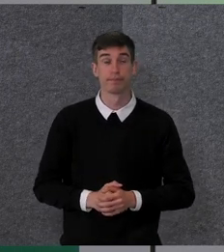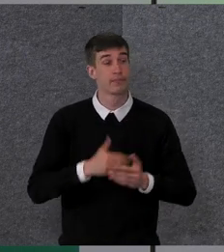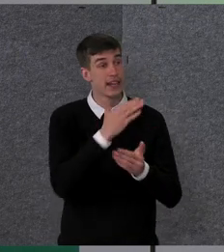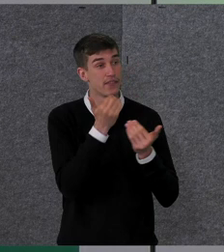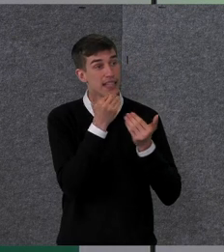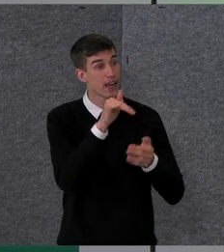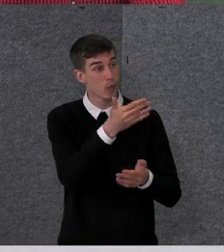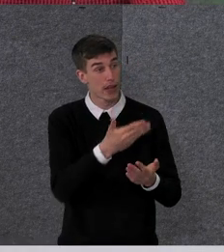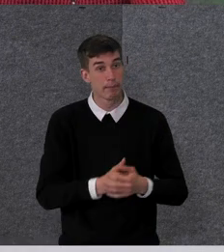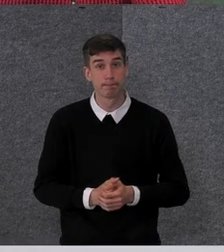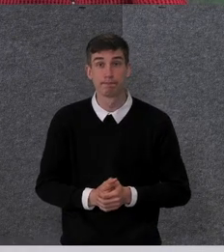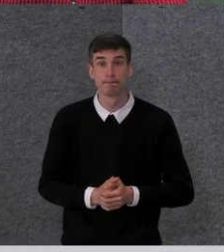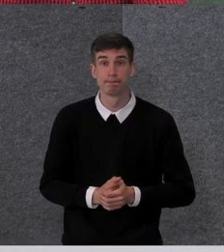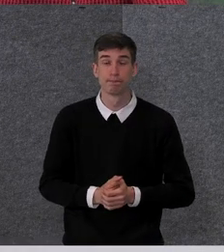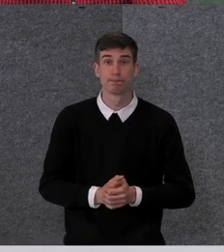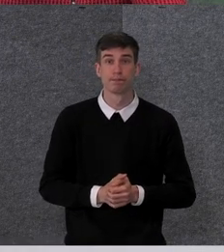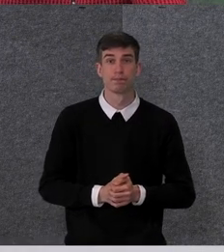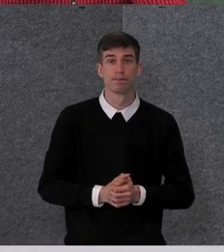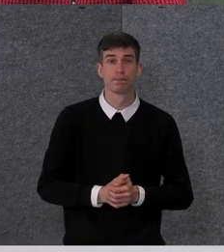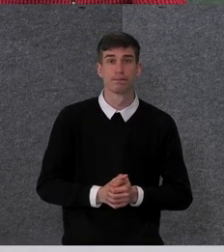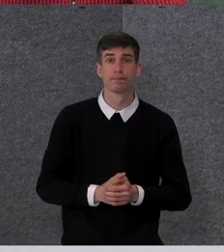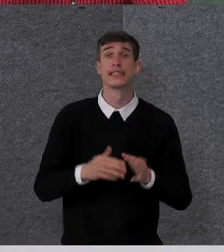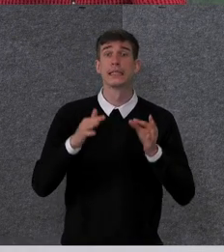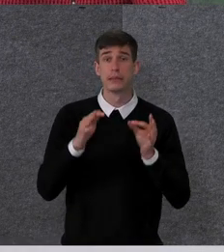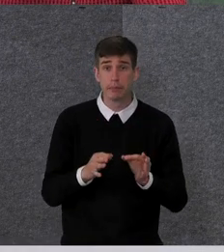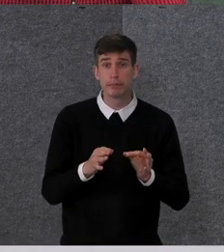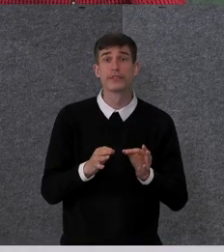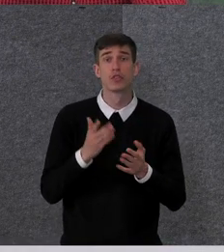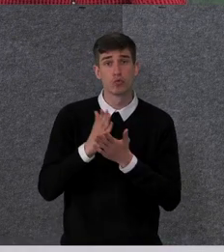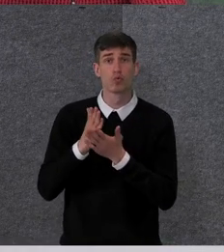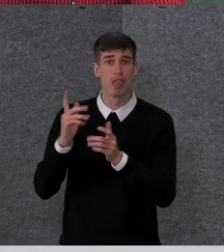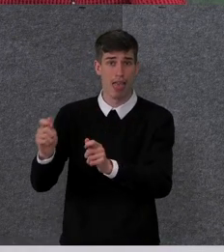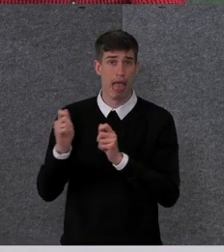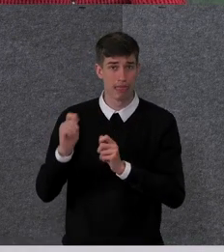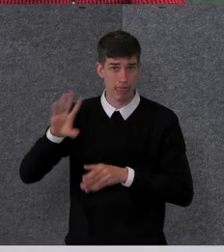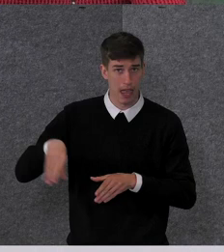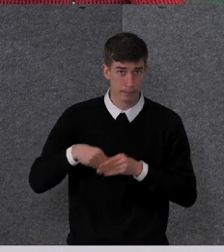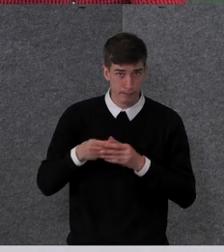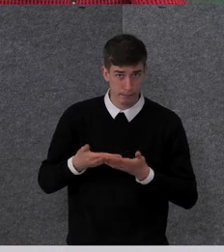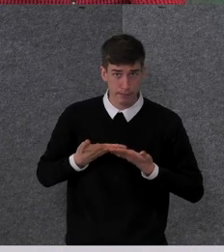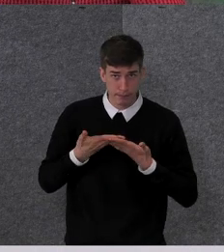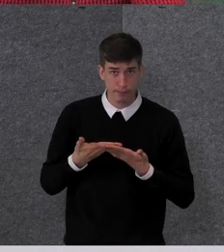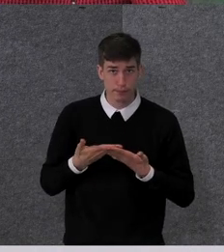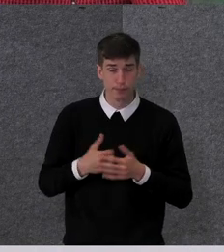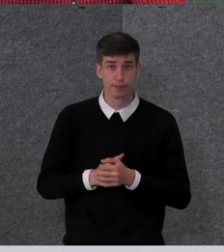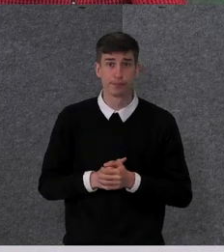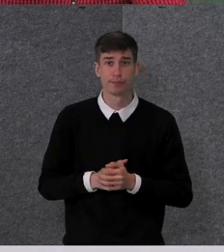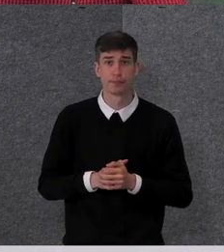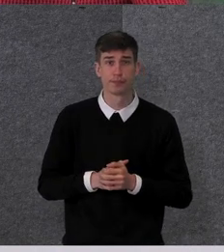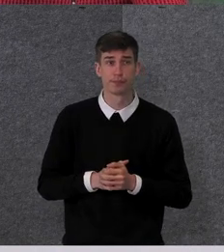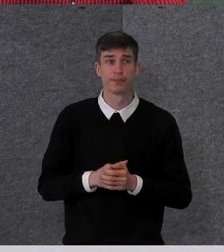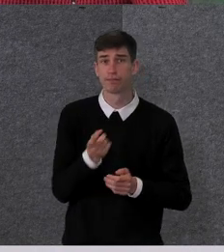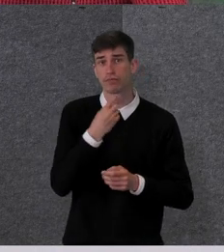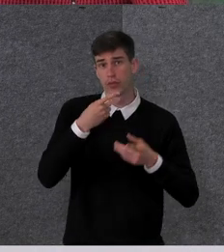Vielen Dank, Julia. Zwischenzeitlich ist zu diesem Tagesordnungspunkt ein GO-Antrag eingegangen, den wir jetzt gerade einmal